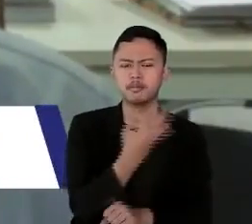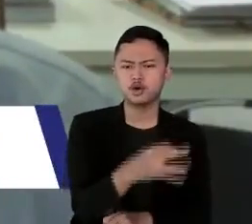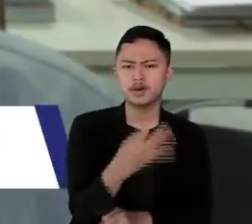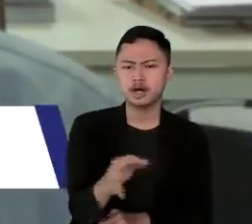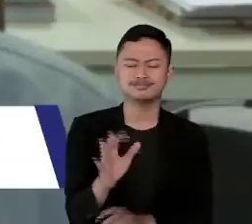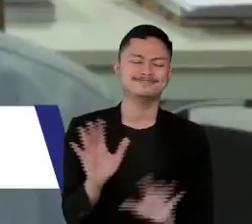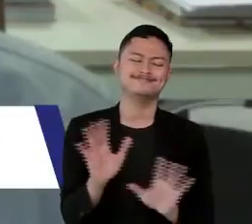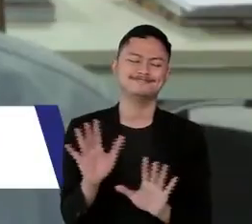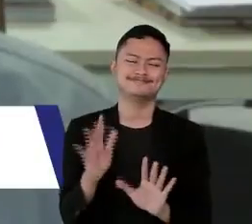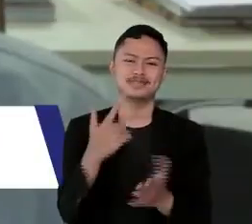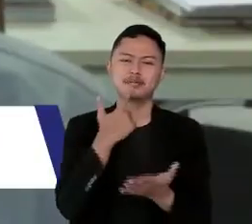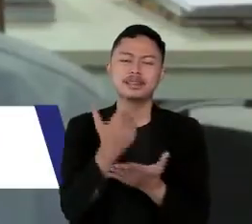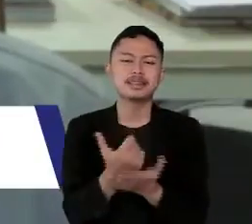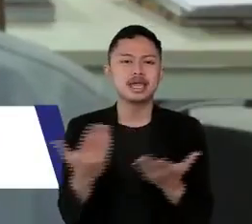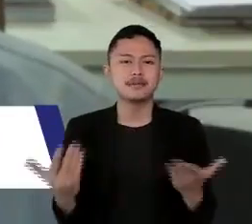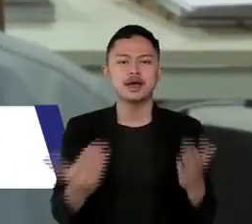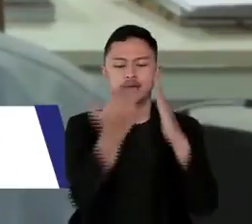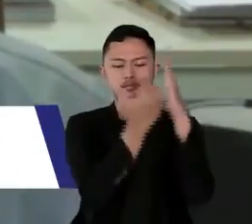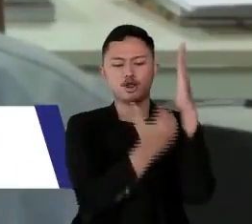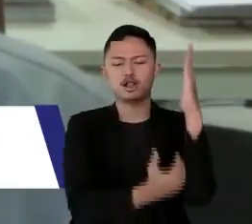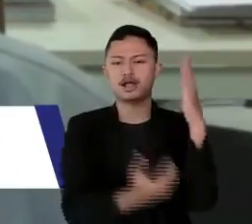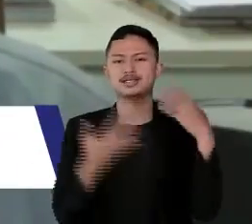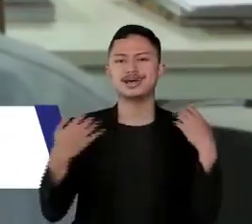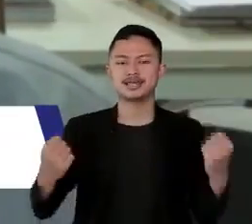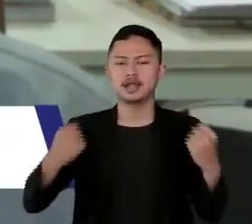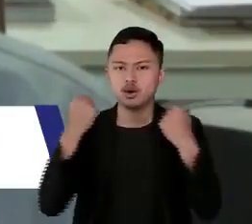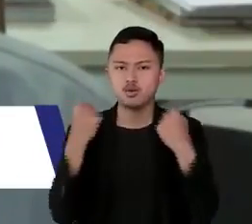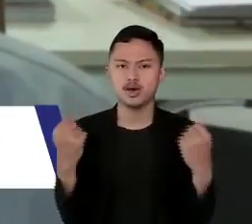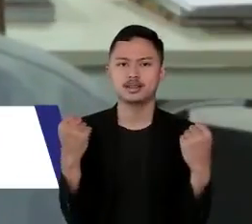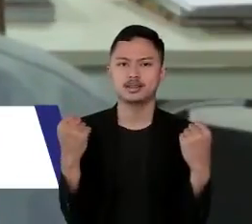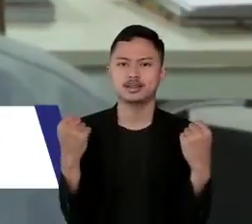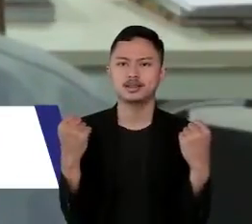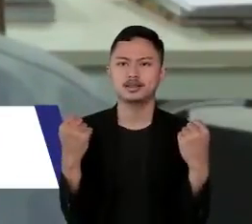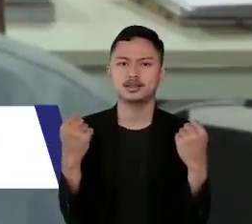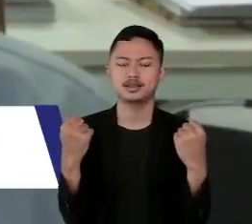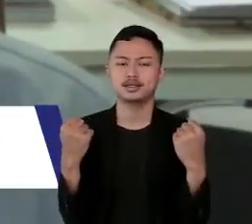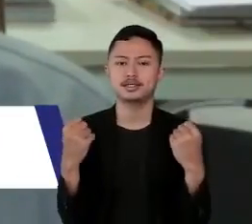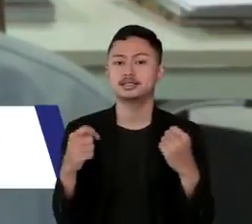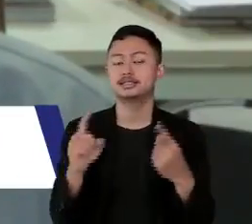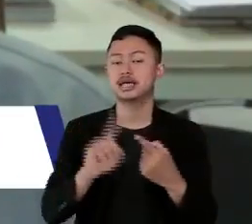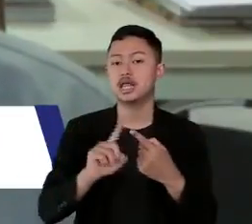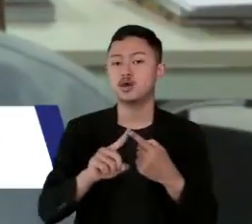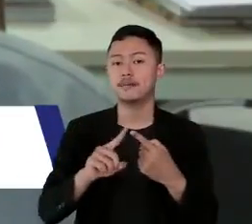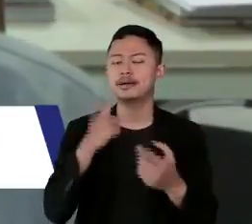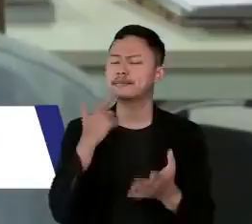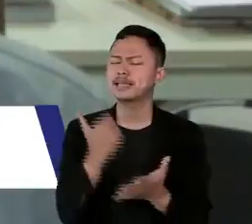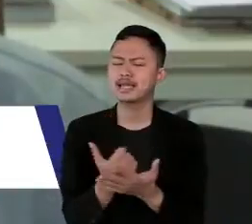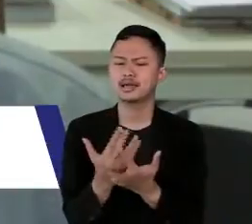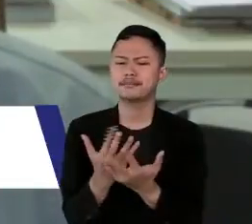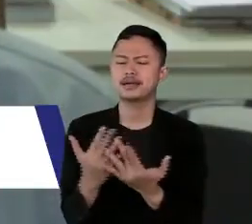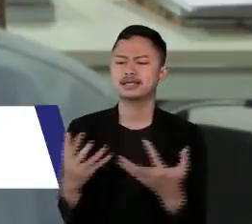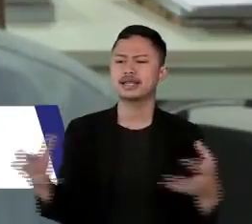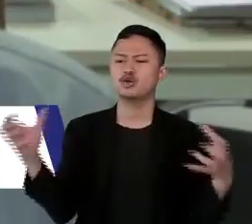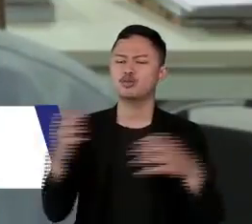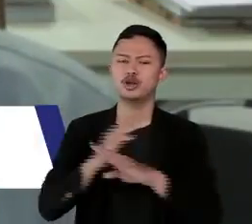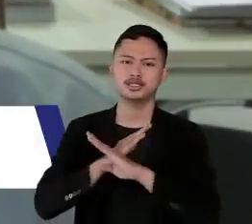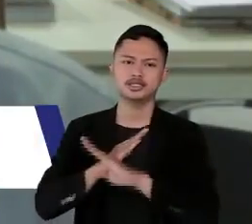cukup dengan protokol Jakarta kemudian proses utama adalah dari kerumunan